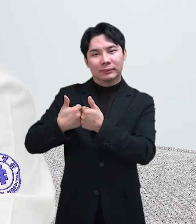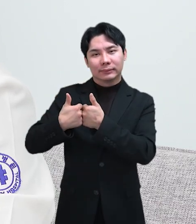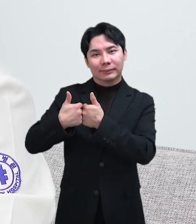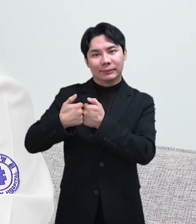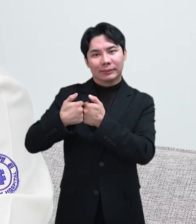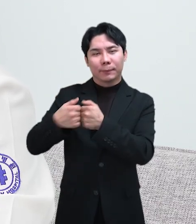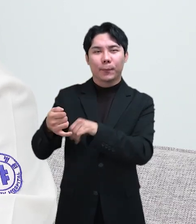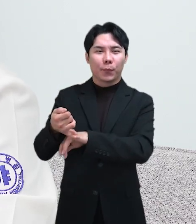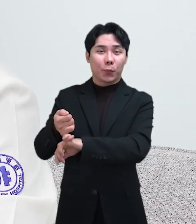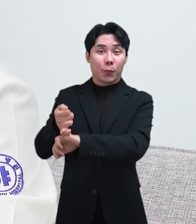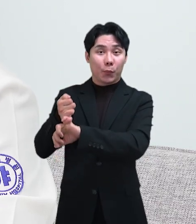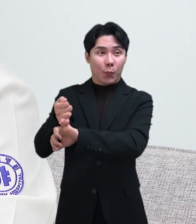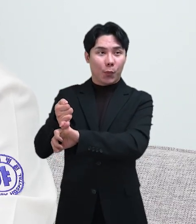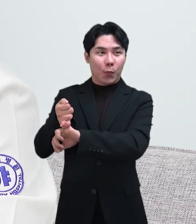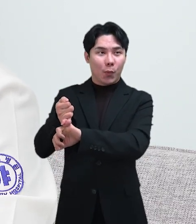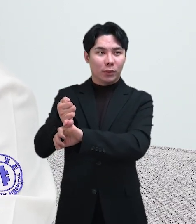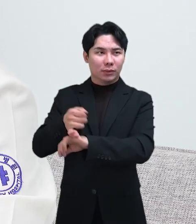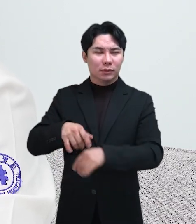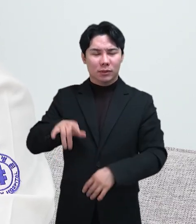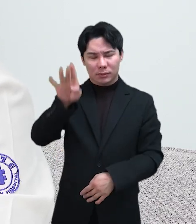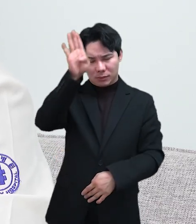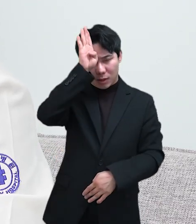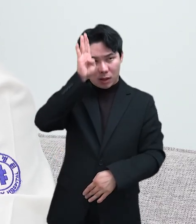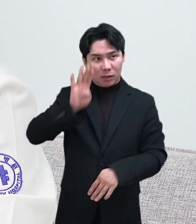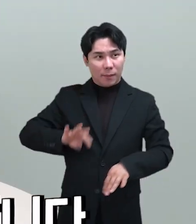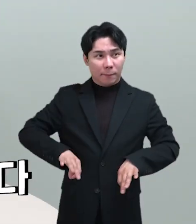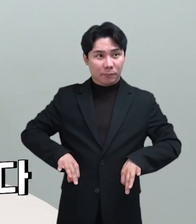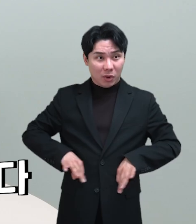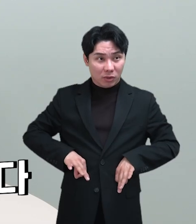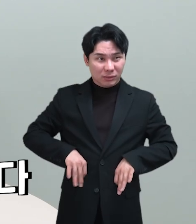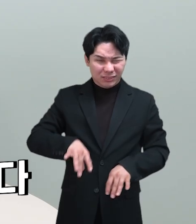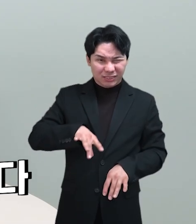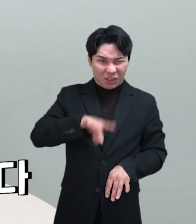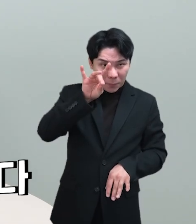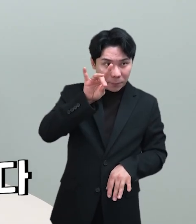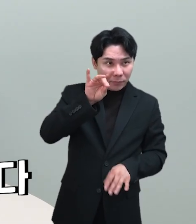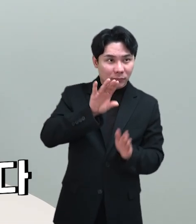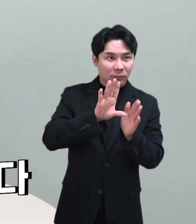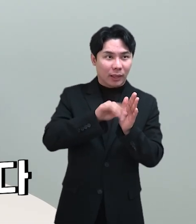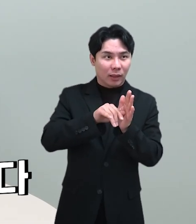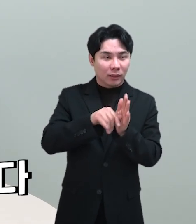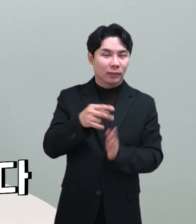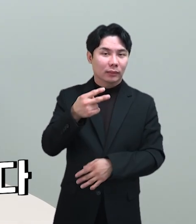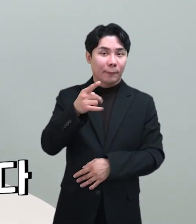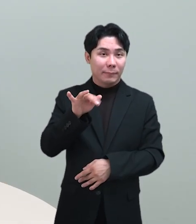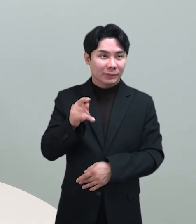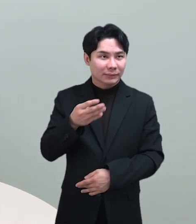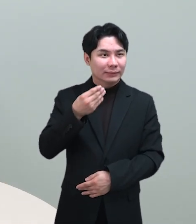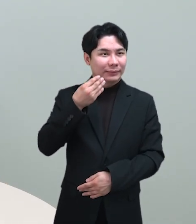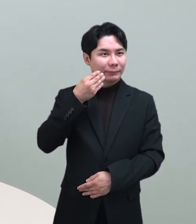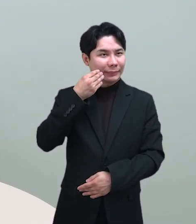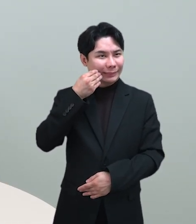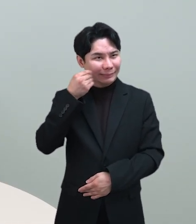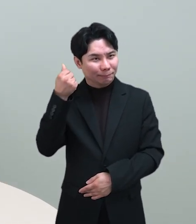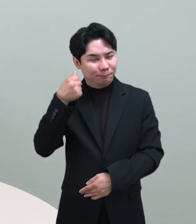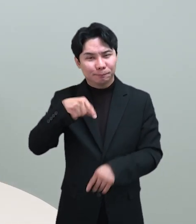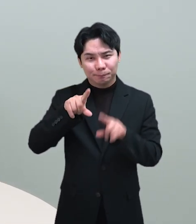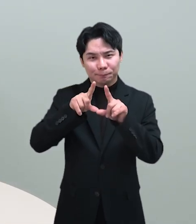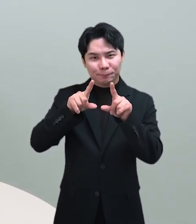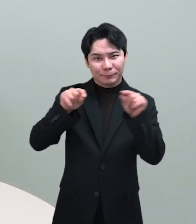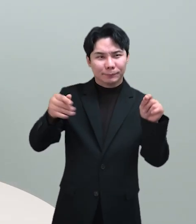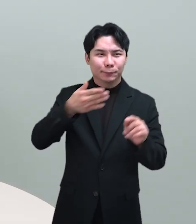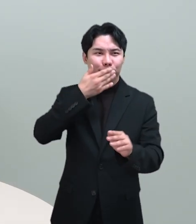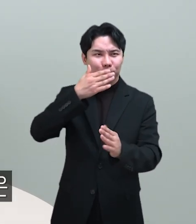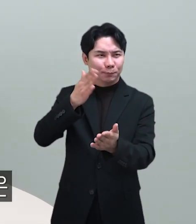중기, 후기 단계 투석하는 분들이 다 다르기 때문에 주치의 선생님과 상의하는 것이 가장 좋습니다. 다만 간단하게